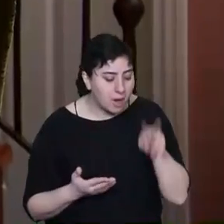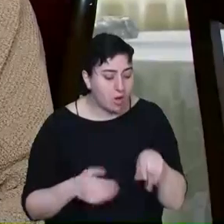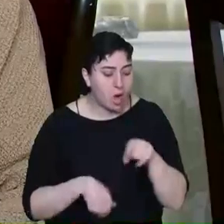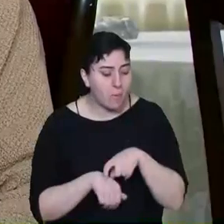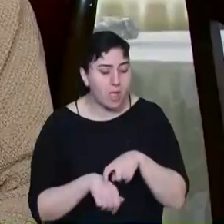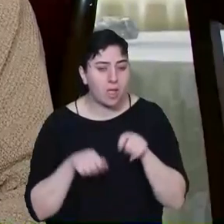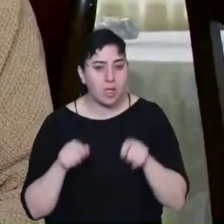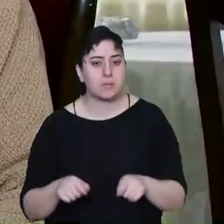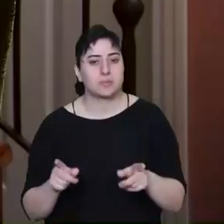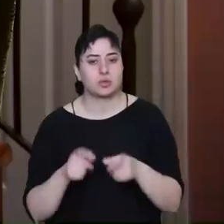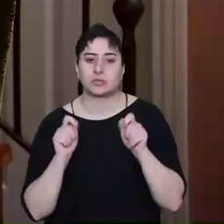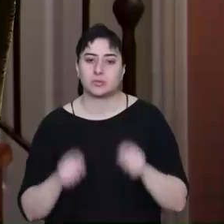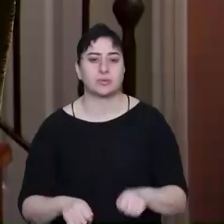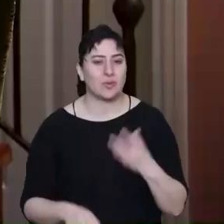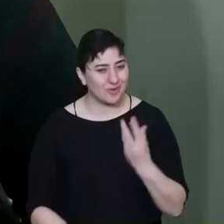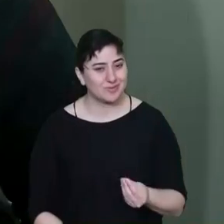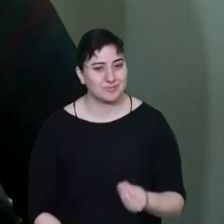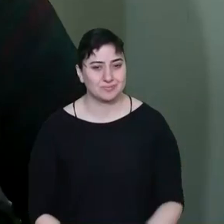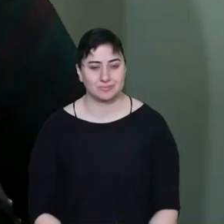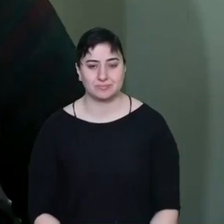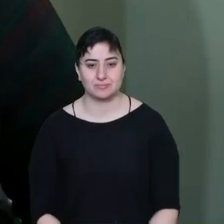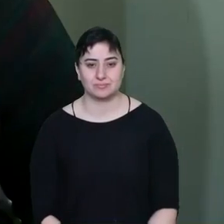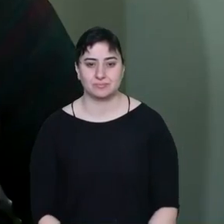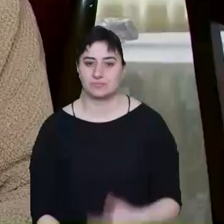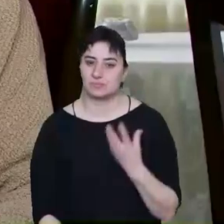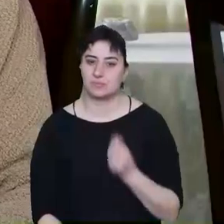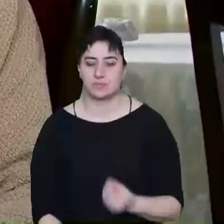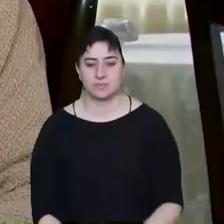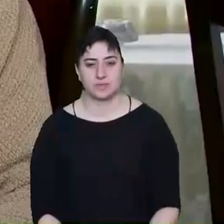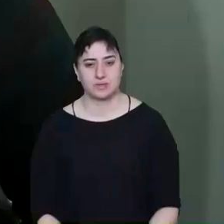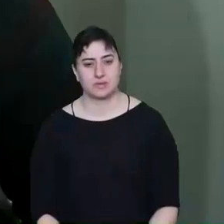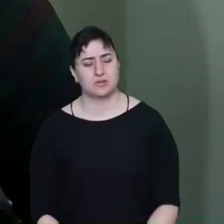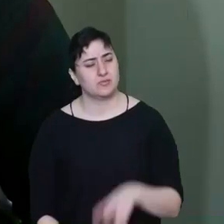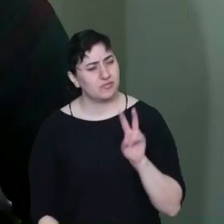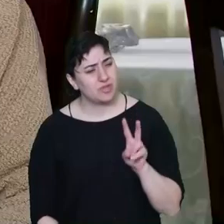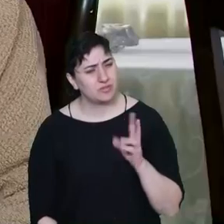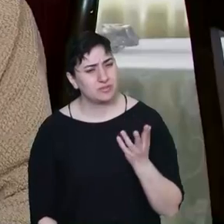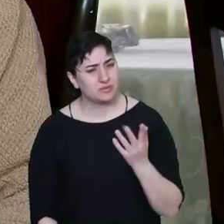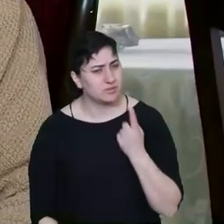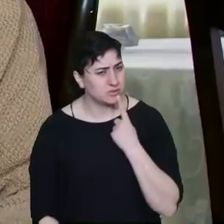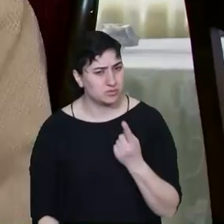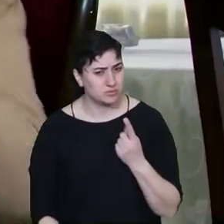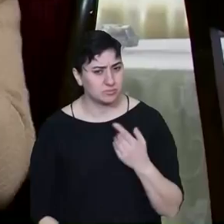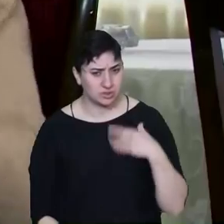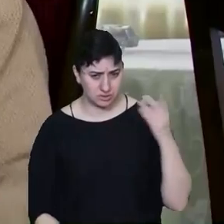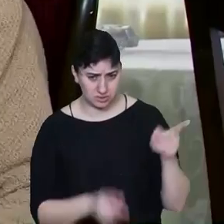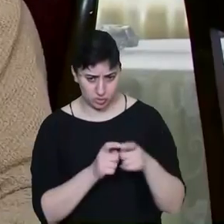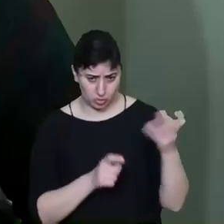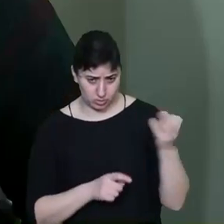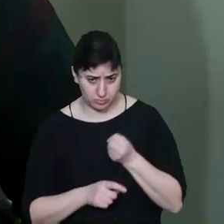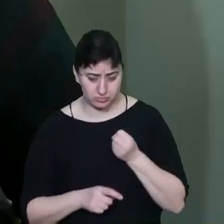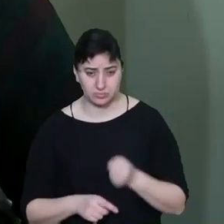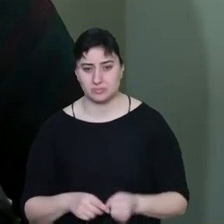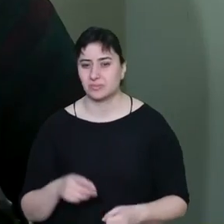bakarız. Oradan baka baka istediğimiz yaparız, tamam mı? Tamam Adile. Ne diyorsun? Ben gidip istakoz alayım